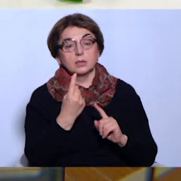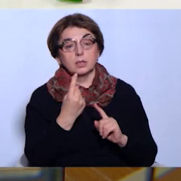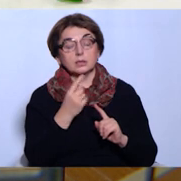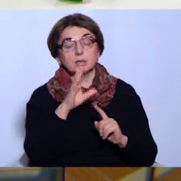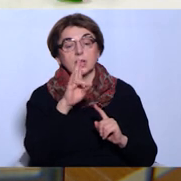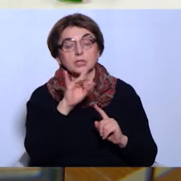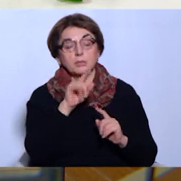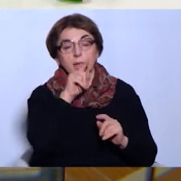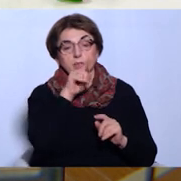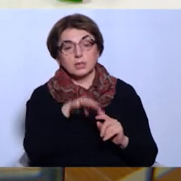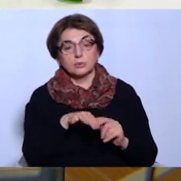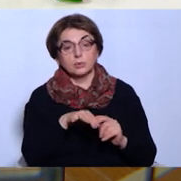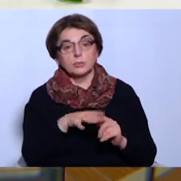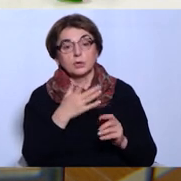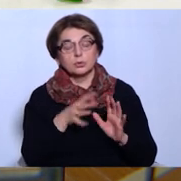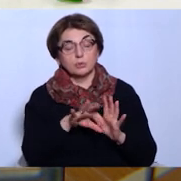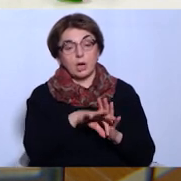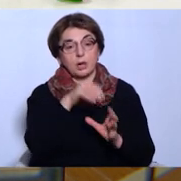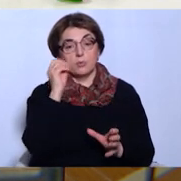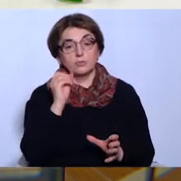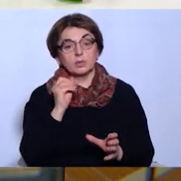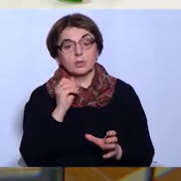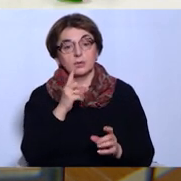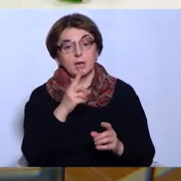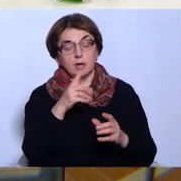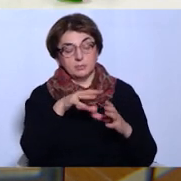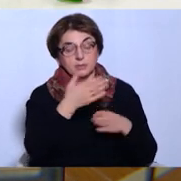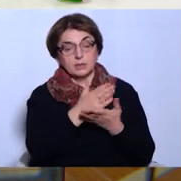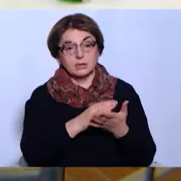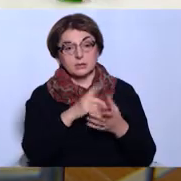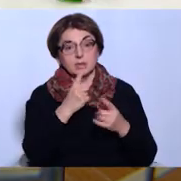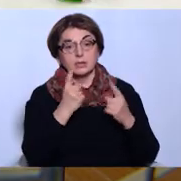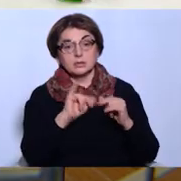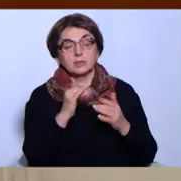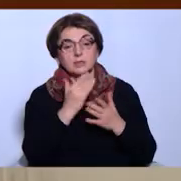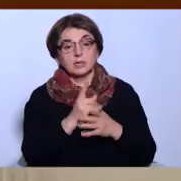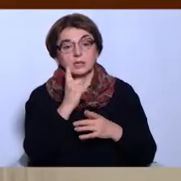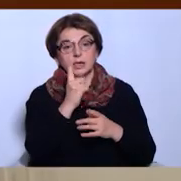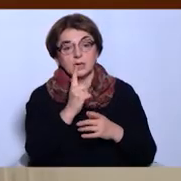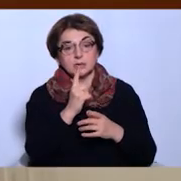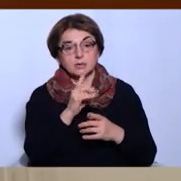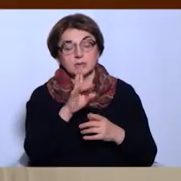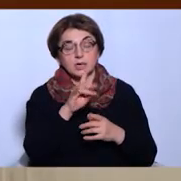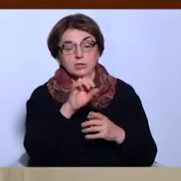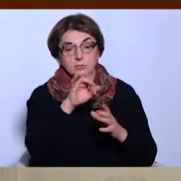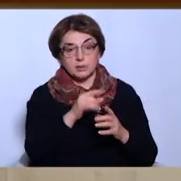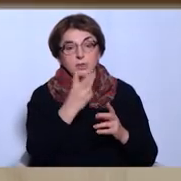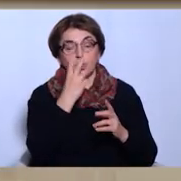ნახშირბადის ატომი. აი თუ ამოვიღებთ აი ამ ნაწილს, სადაც გვაქვს 1 ნახშირბადი და 2